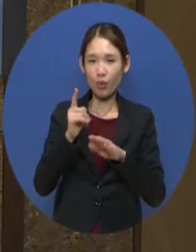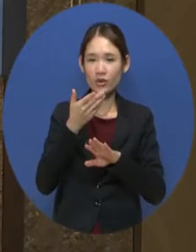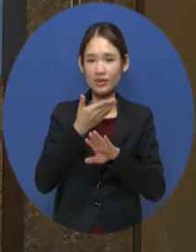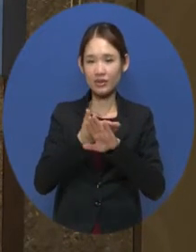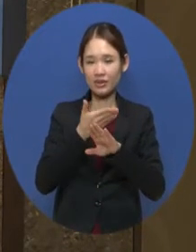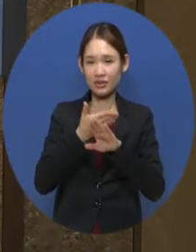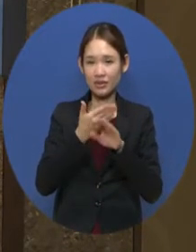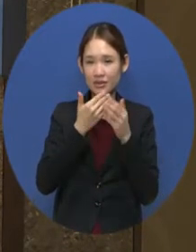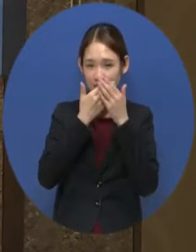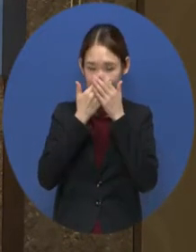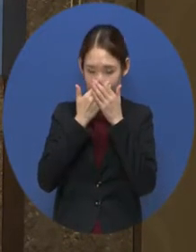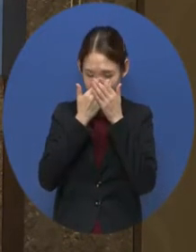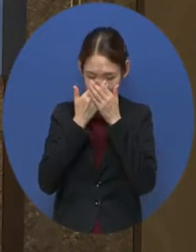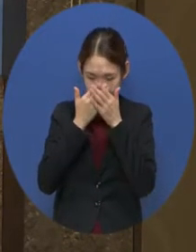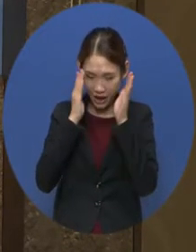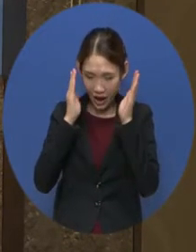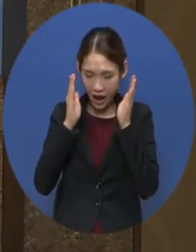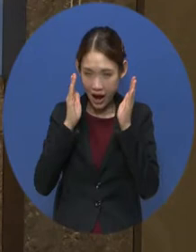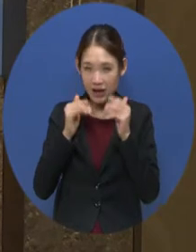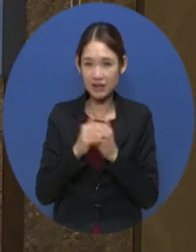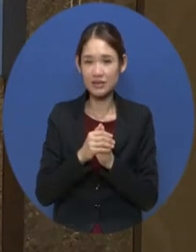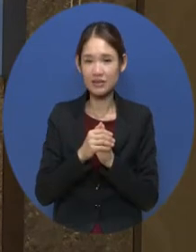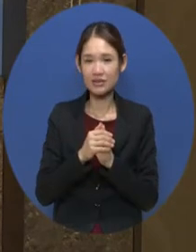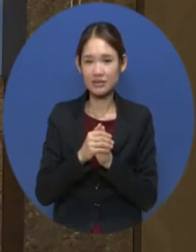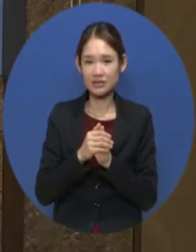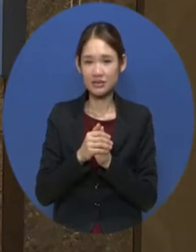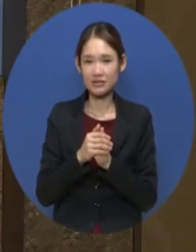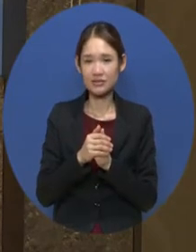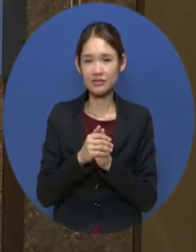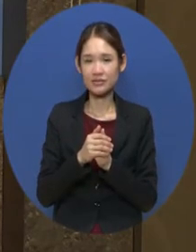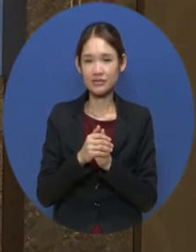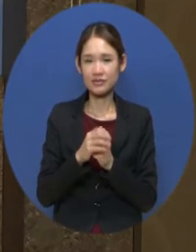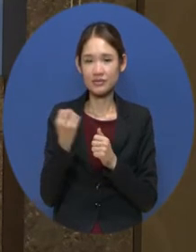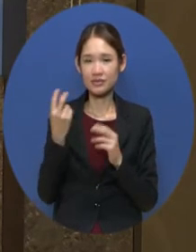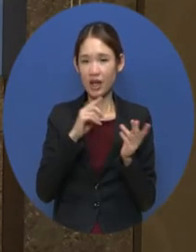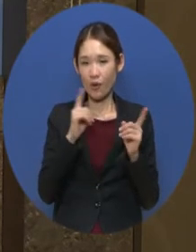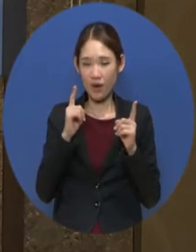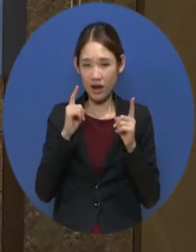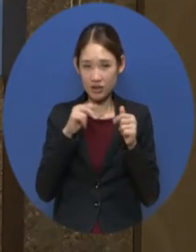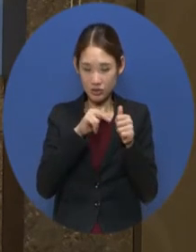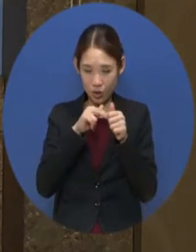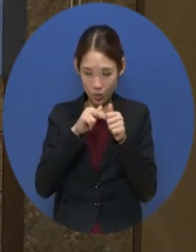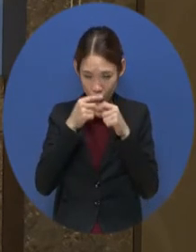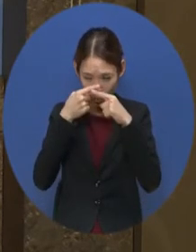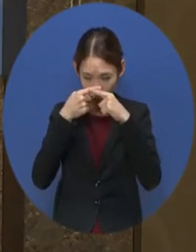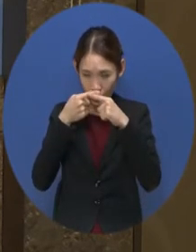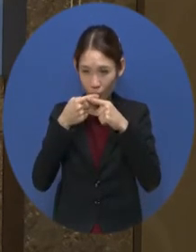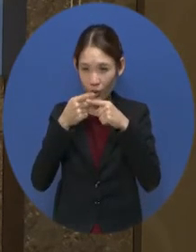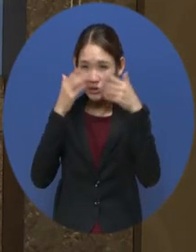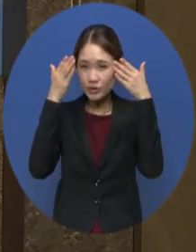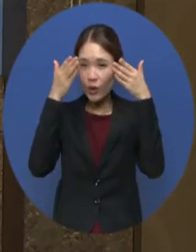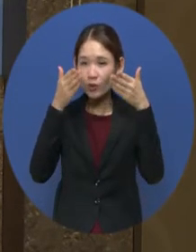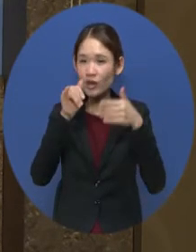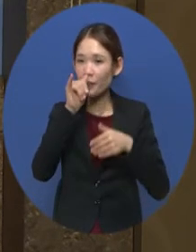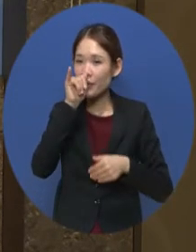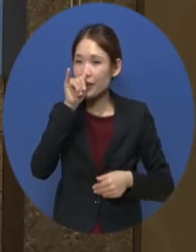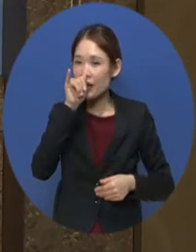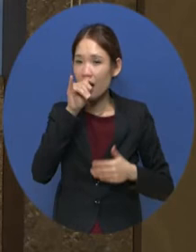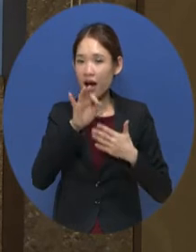지금까지는 이 다른 학습이라든지 재활 정보에 좀 초점을 맞춰서 왔다면